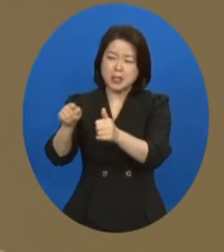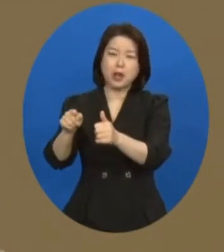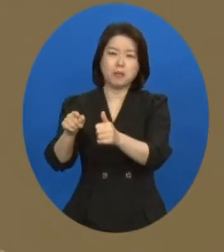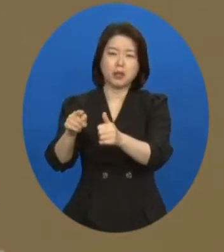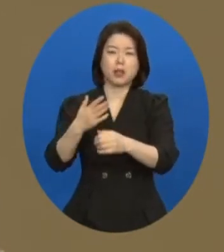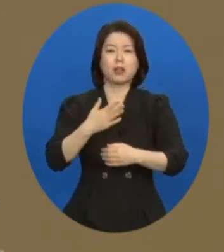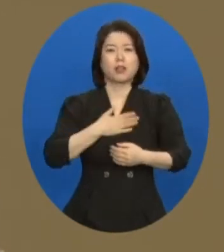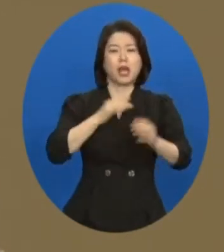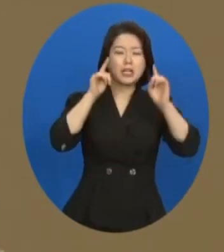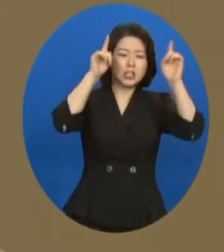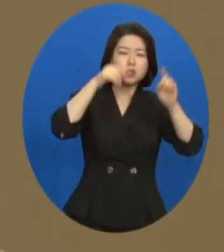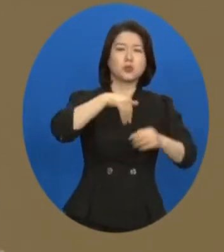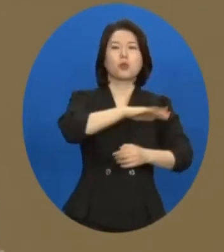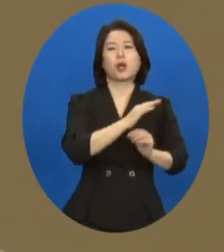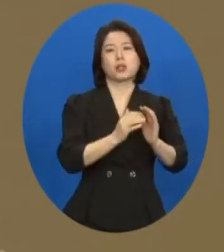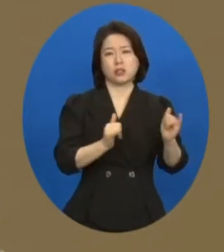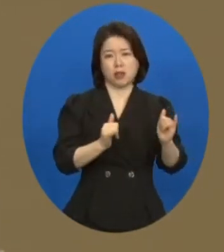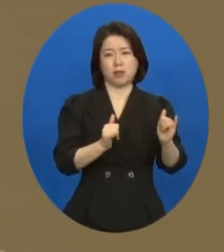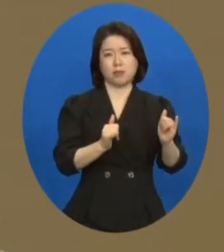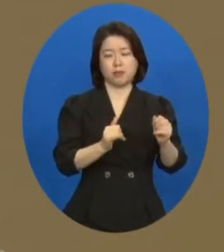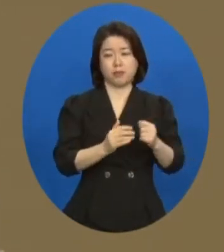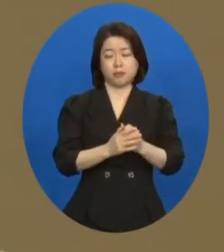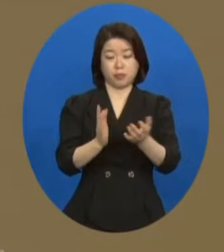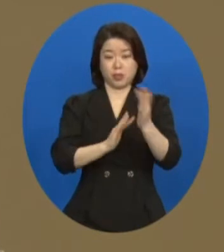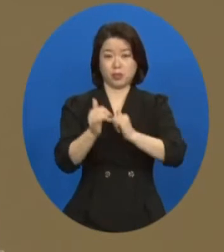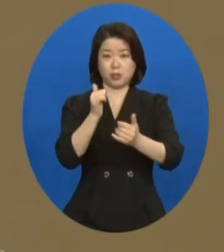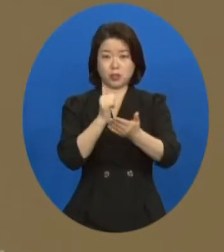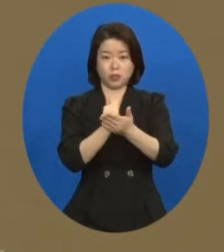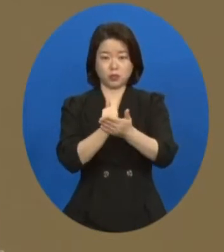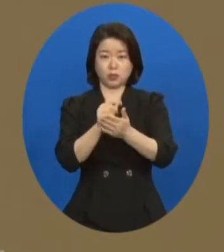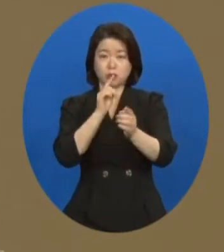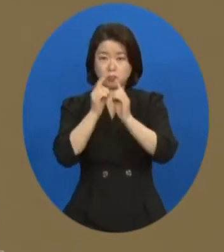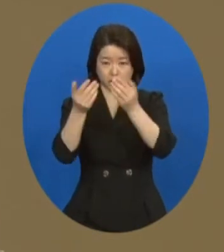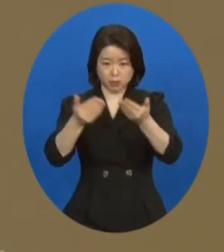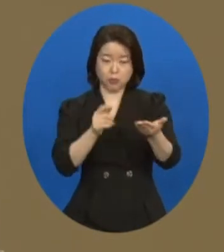없는 자라는 예수님이 아쉬운 봤습니다